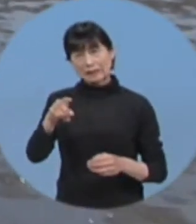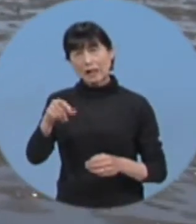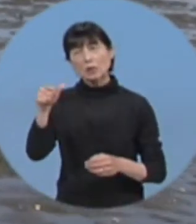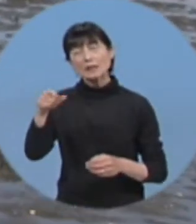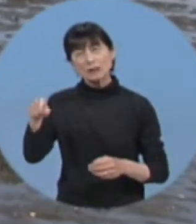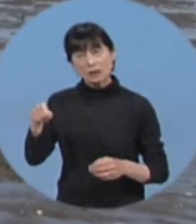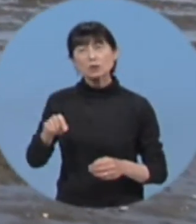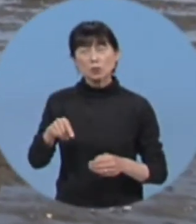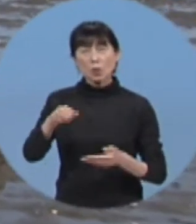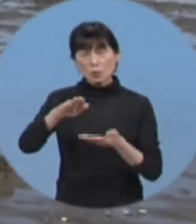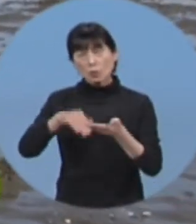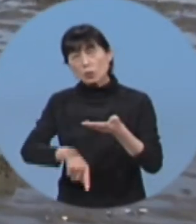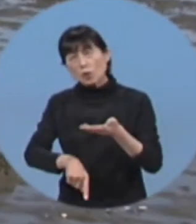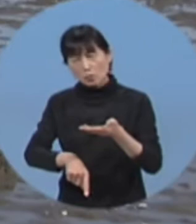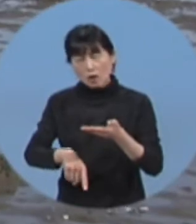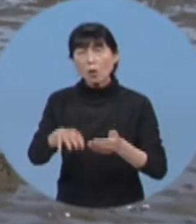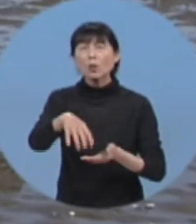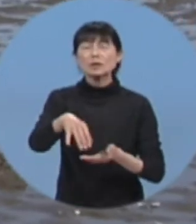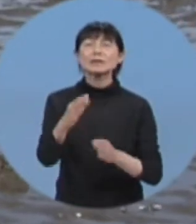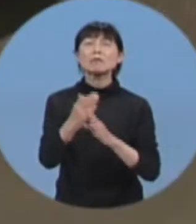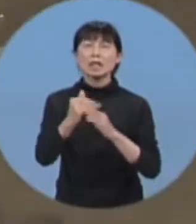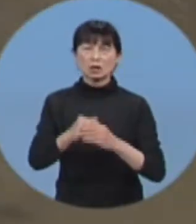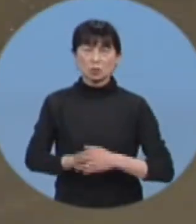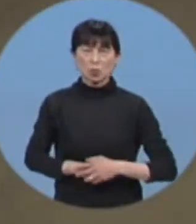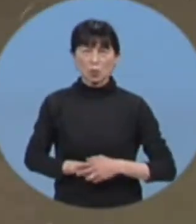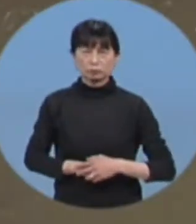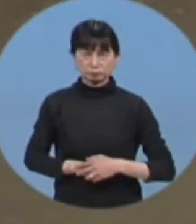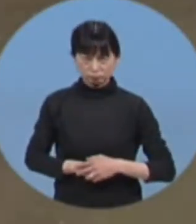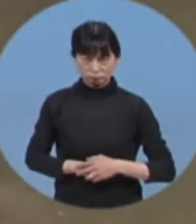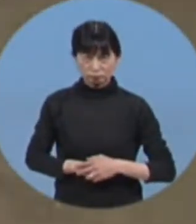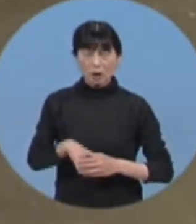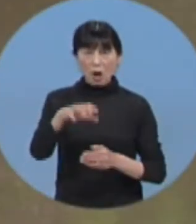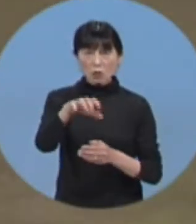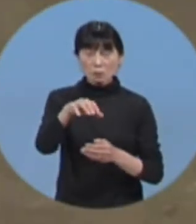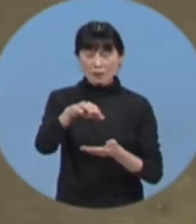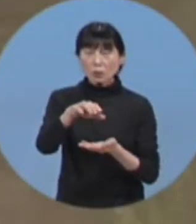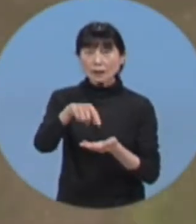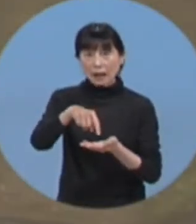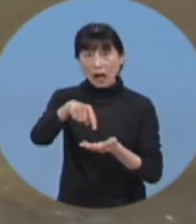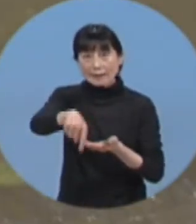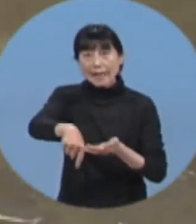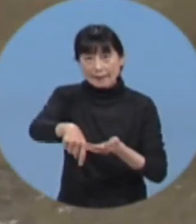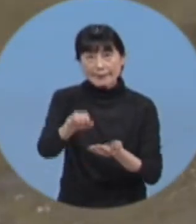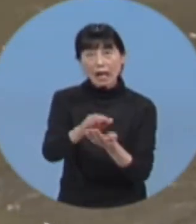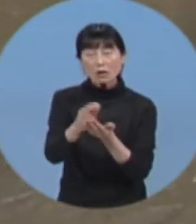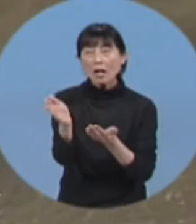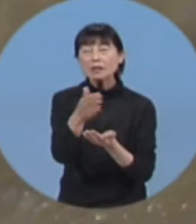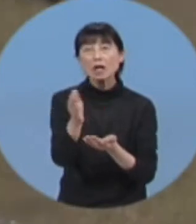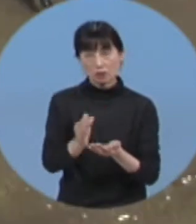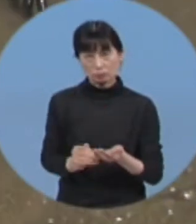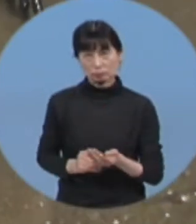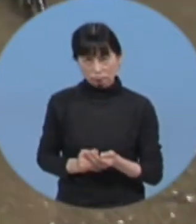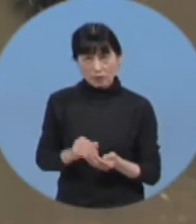チ、うん、それ以上掘ったって何もダメですよ。 熊手の深さより下に貝はいないので、サクサ